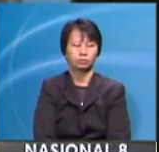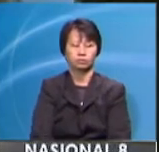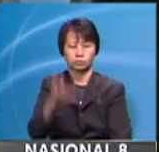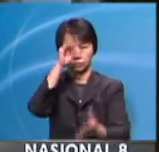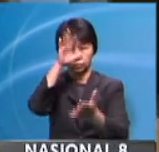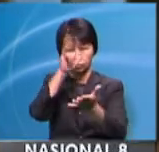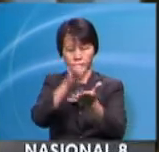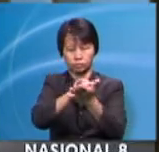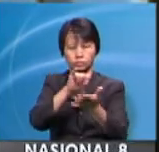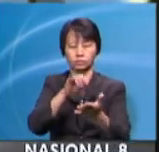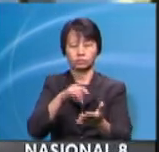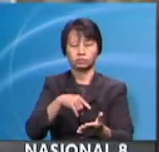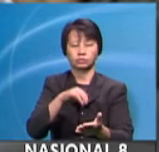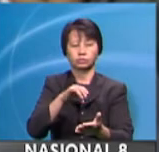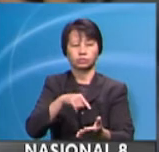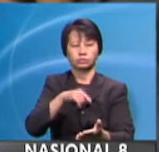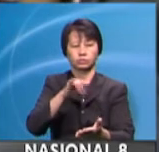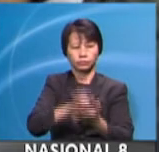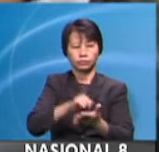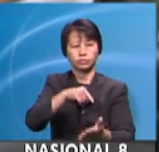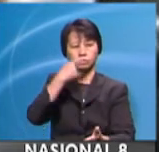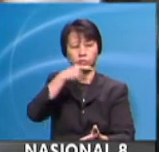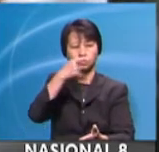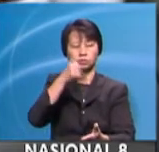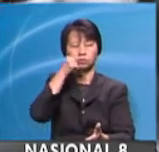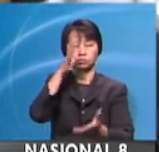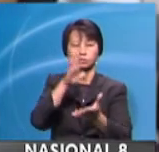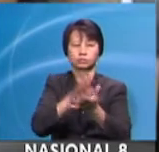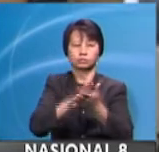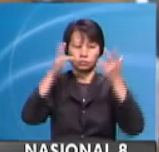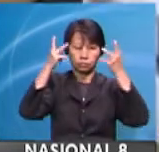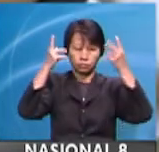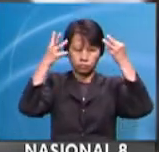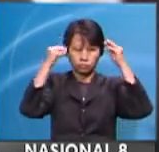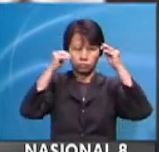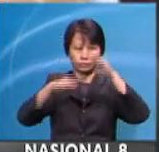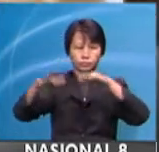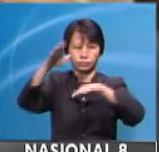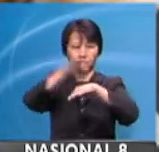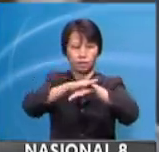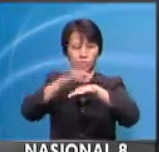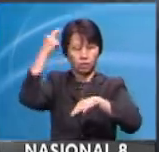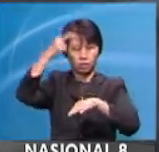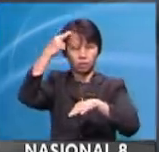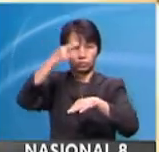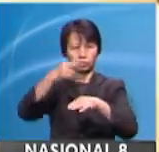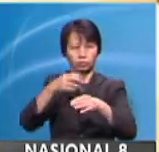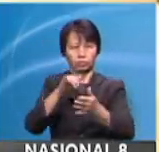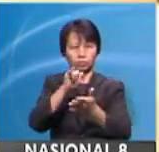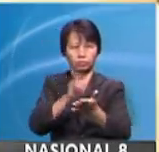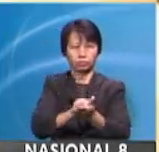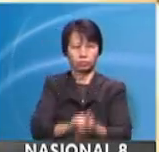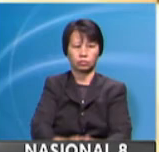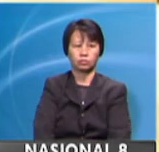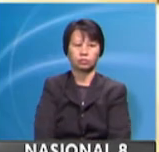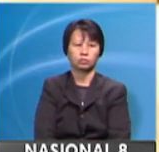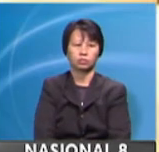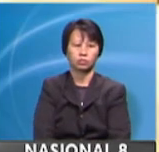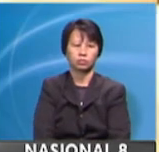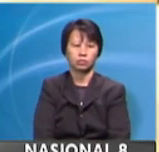Keyakinan itu disuarakan isteri Perdana Menteri Datin Sri Rosmah Mansur atas faktor berikut. Saya